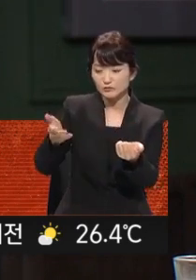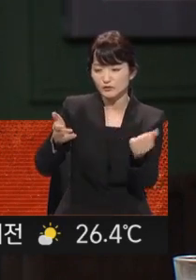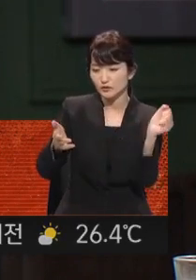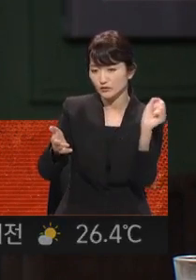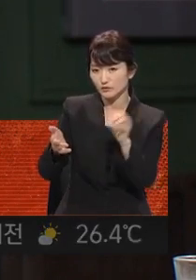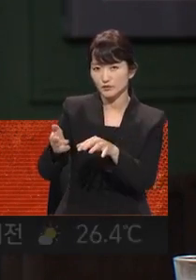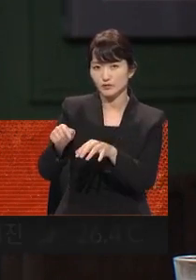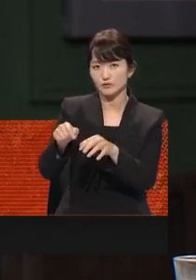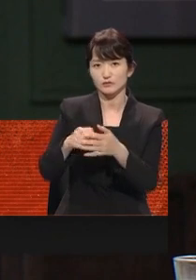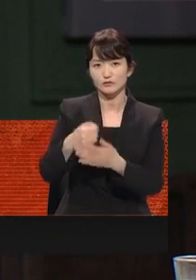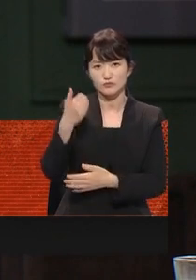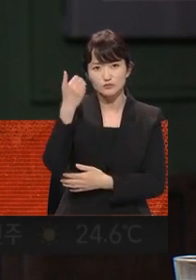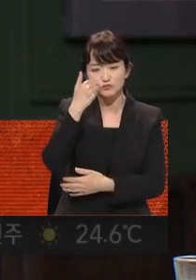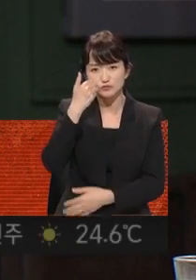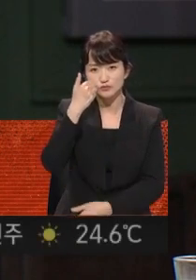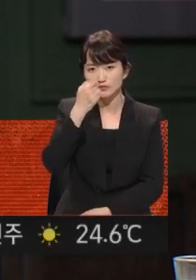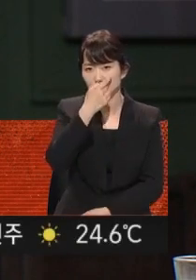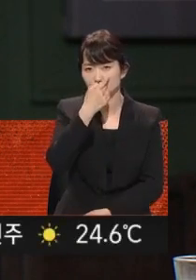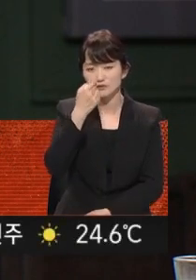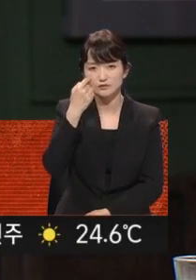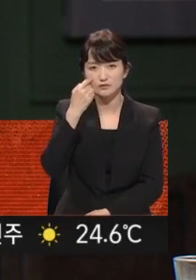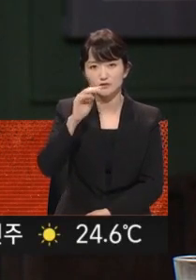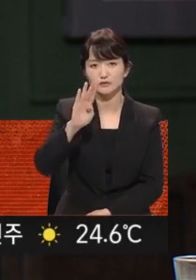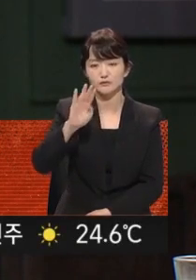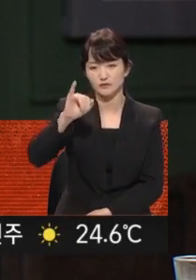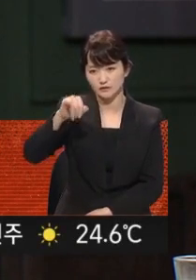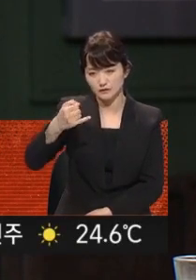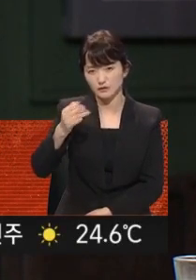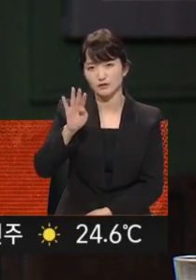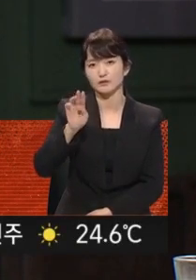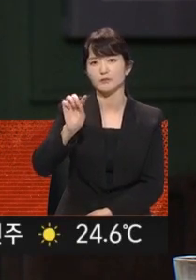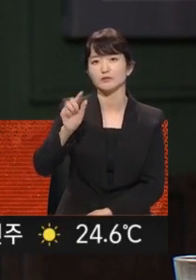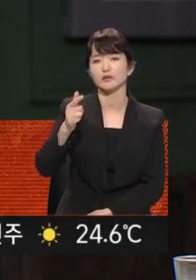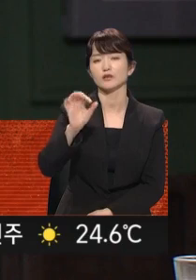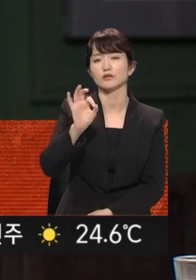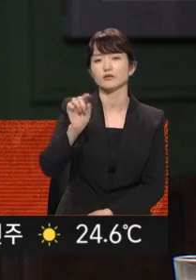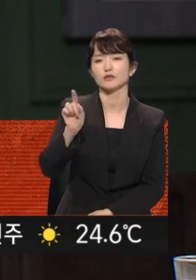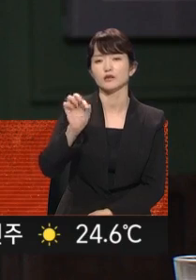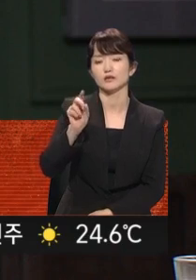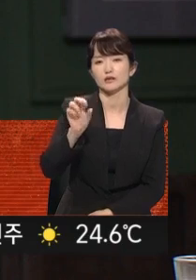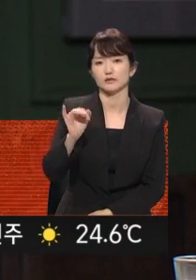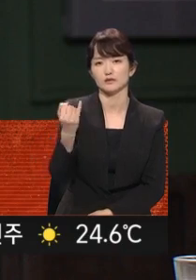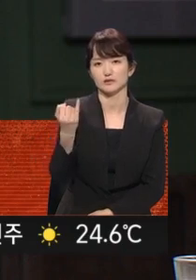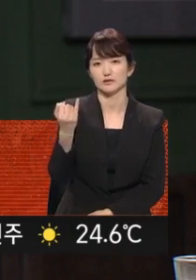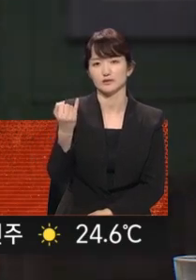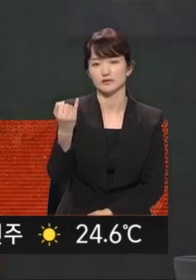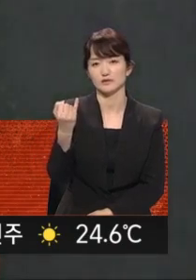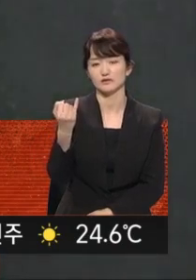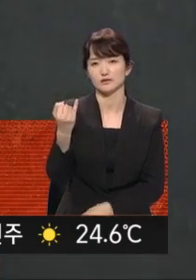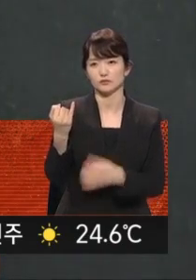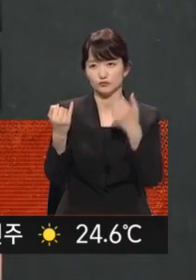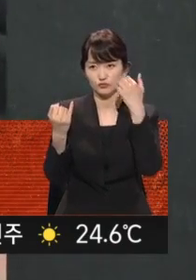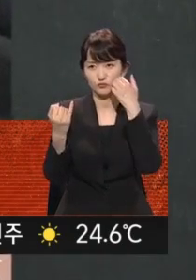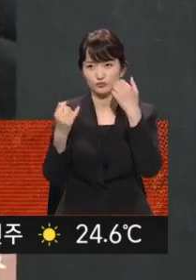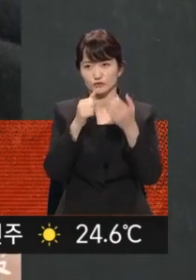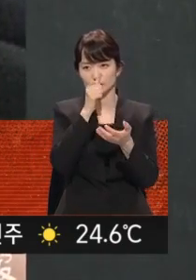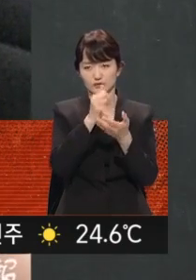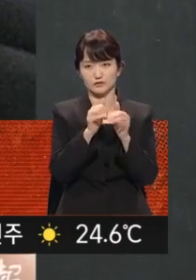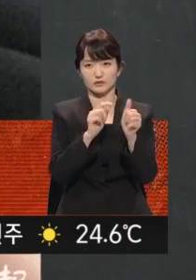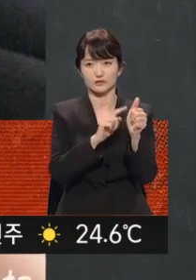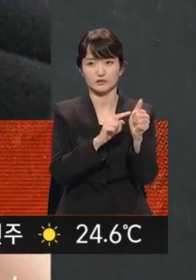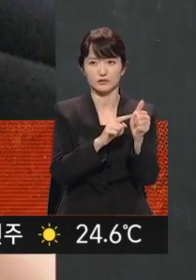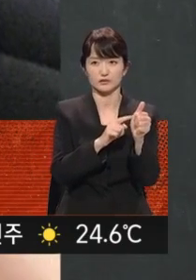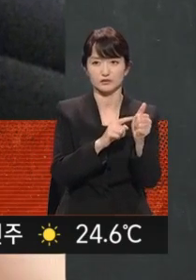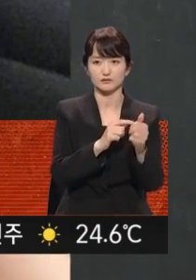여성이었는데 신원 확인해 보니 BJ 변아영 씨였습니다 범인으로 지목된 이들은 30대 중국인 부부입니다 라이원 샤워